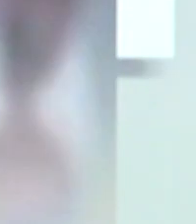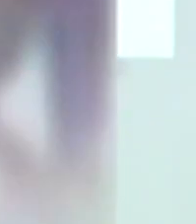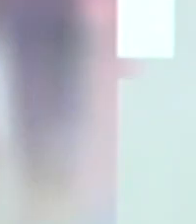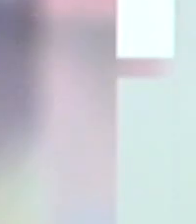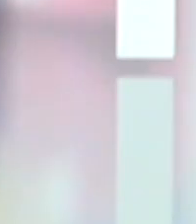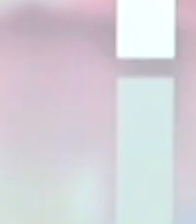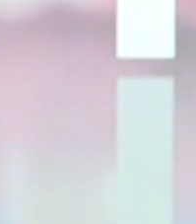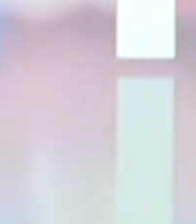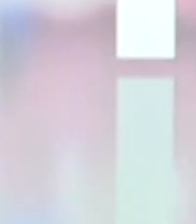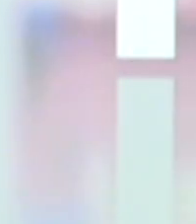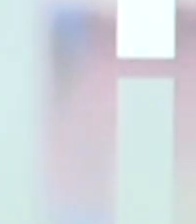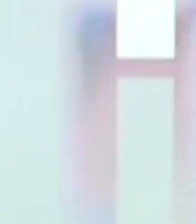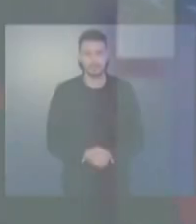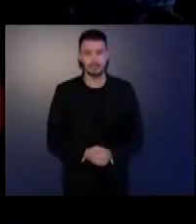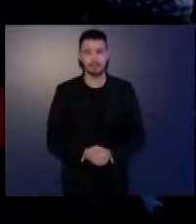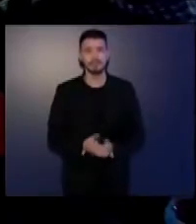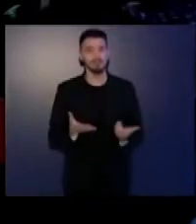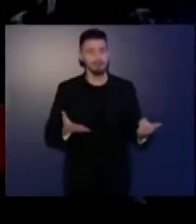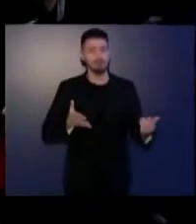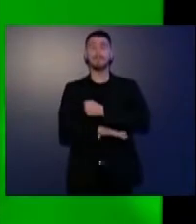ο κύριος Δημήτρης Λυρίτσης. Καλή σας μέρα.